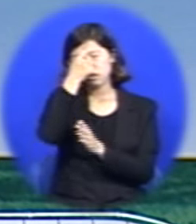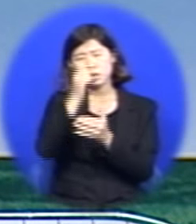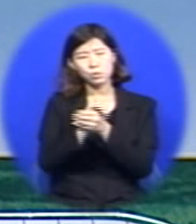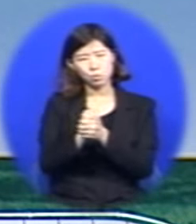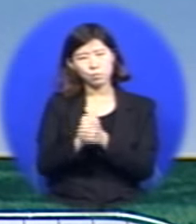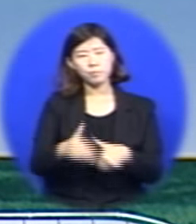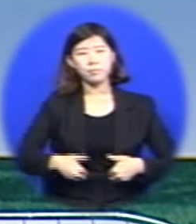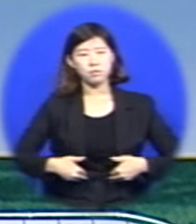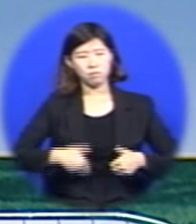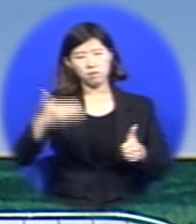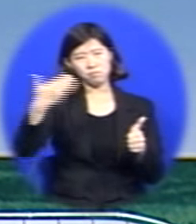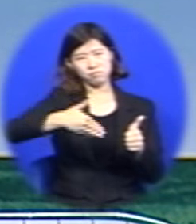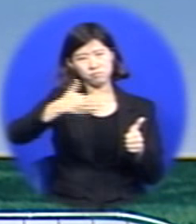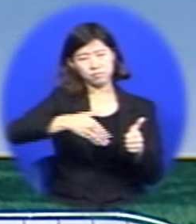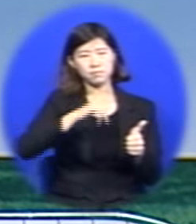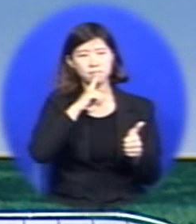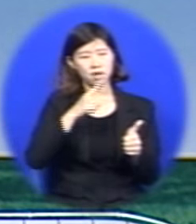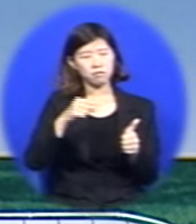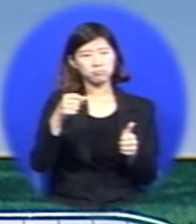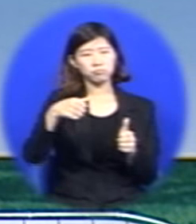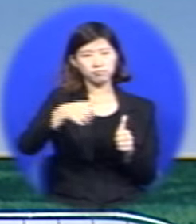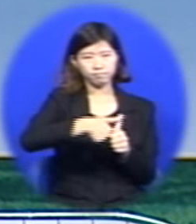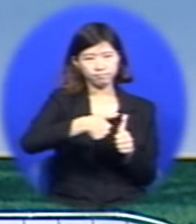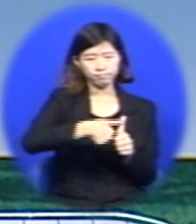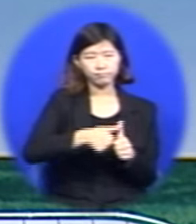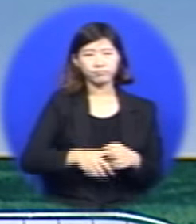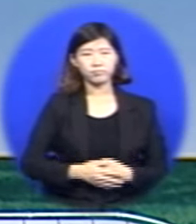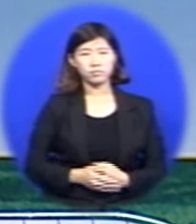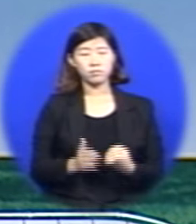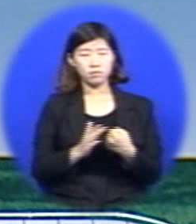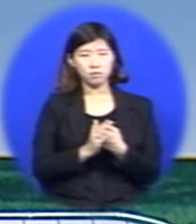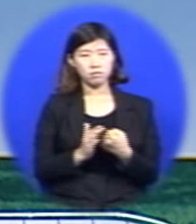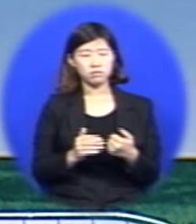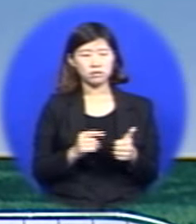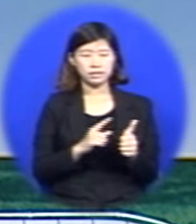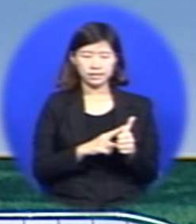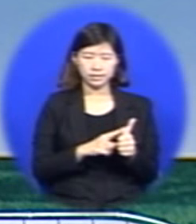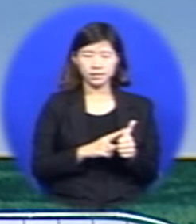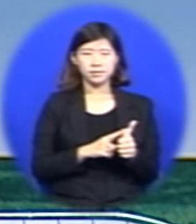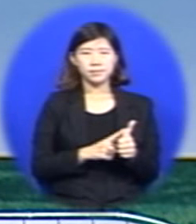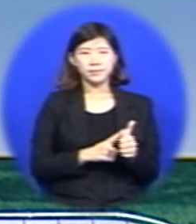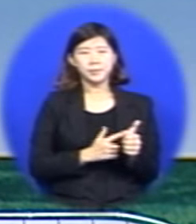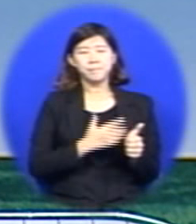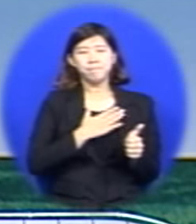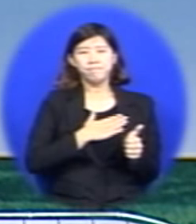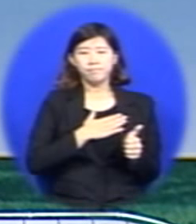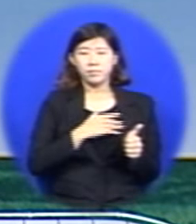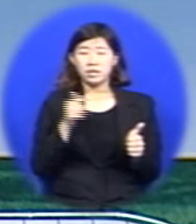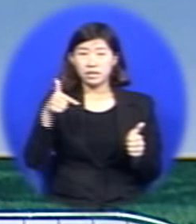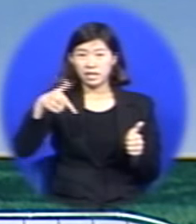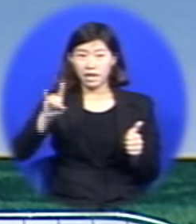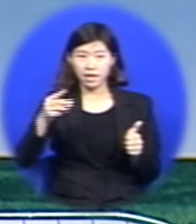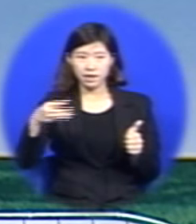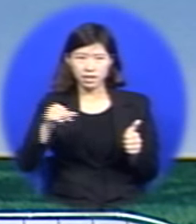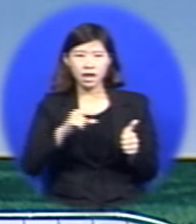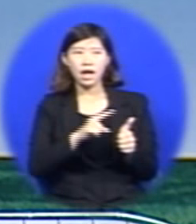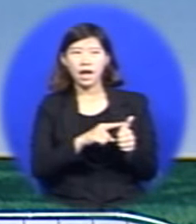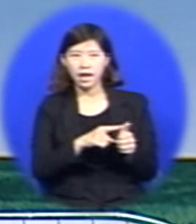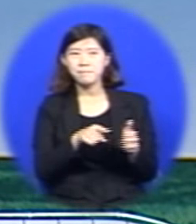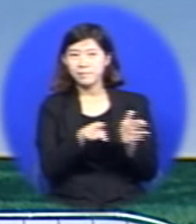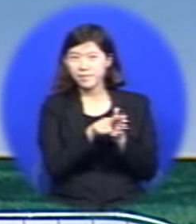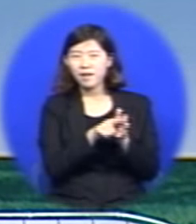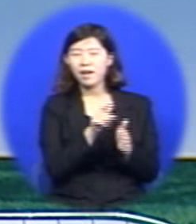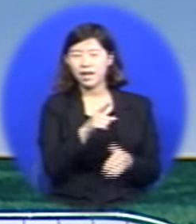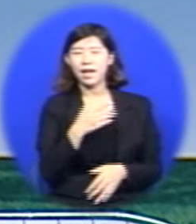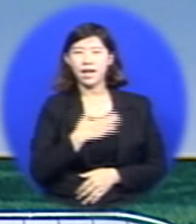이 게레슨 존스가 이 유진 피터슨이 그렇게 반응하는 것을 알고는 그 다음부터는 노골적으로